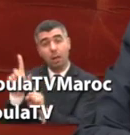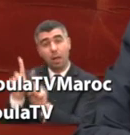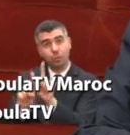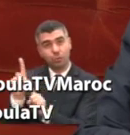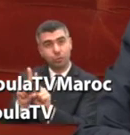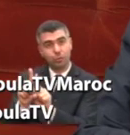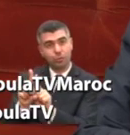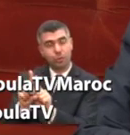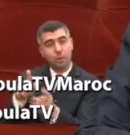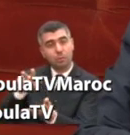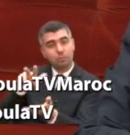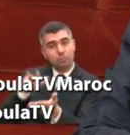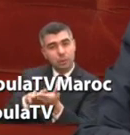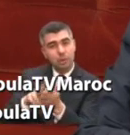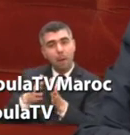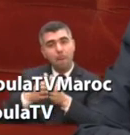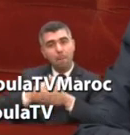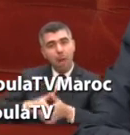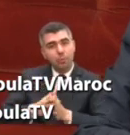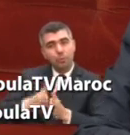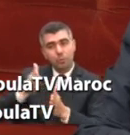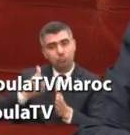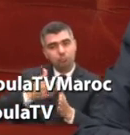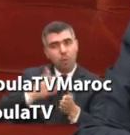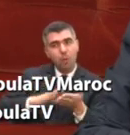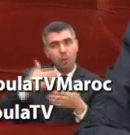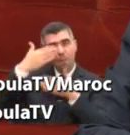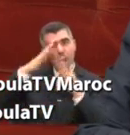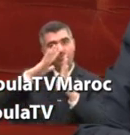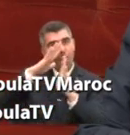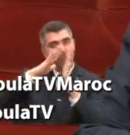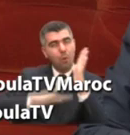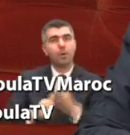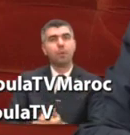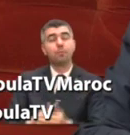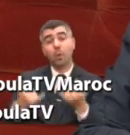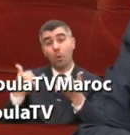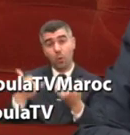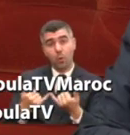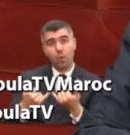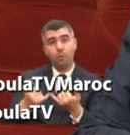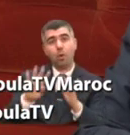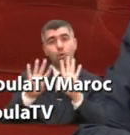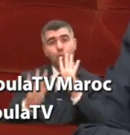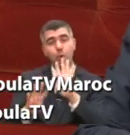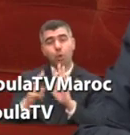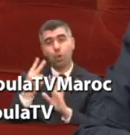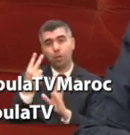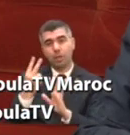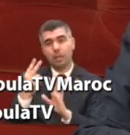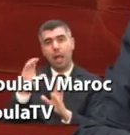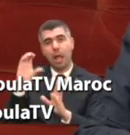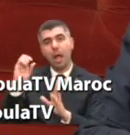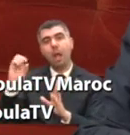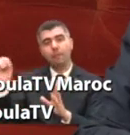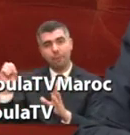بعض الموانئ وتعمم في موانئ أخرى في المملكة، واليوم عندنا 29,000 زبون في هذا